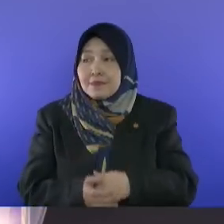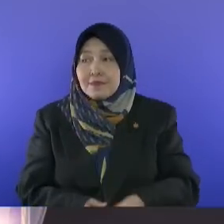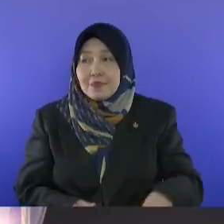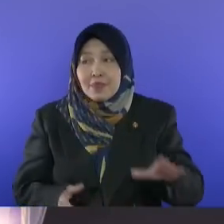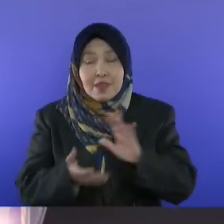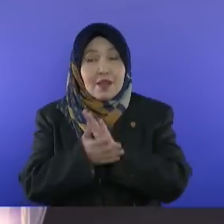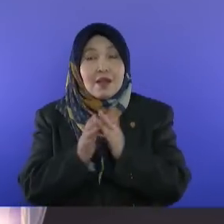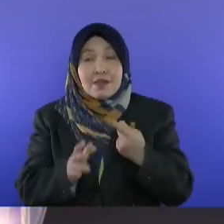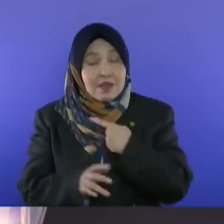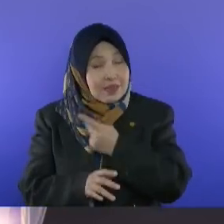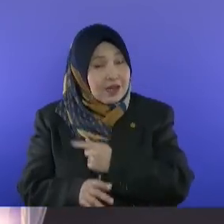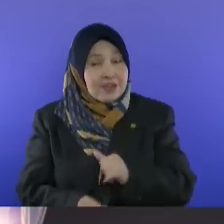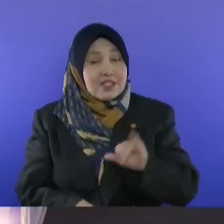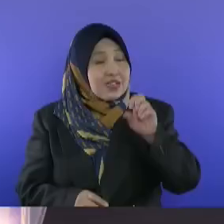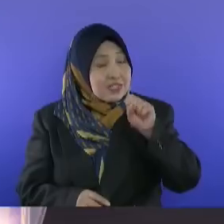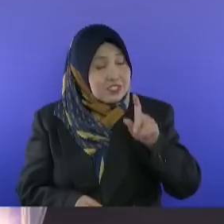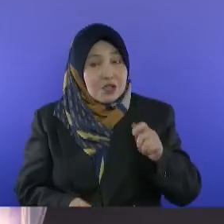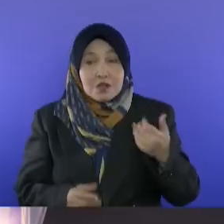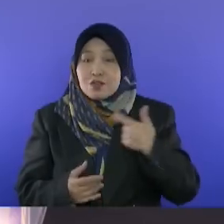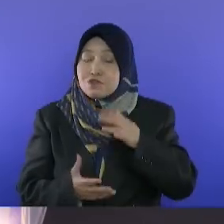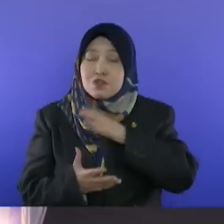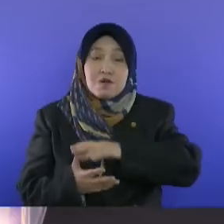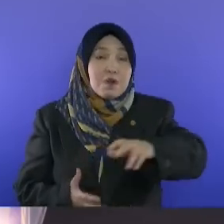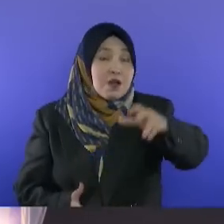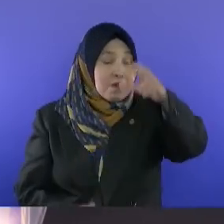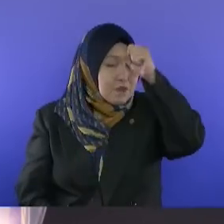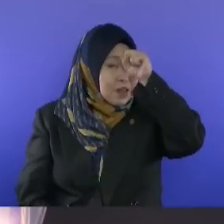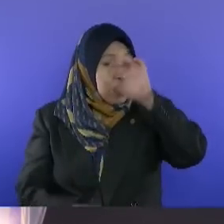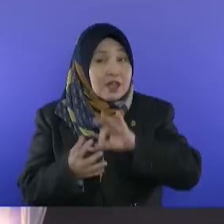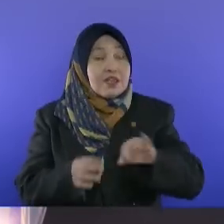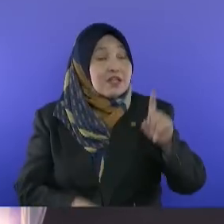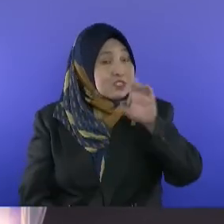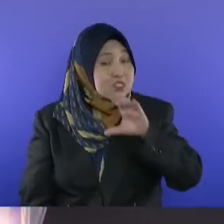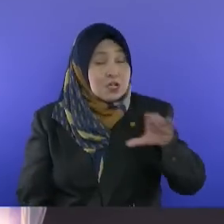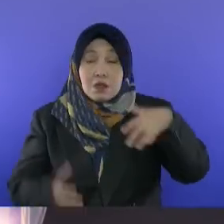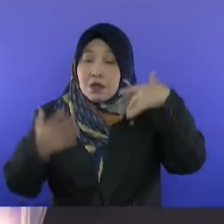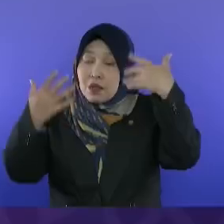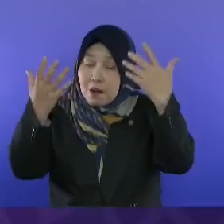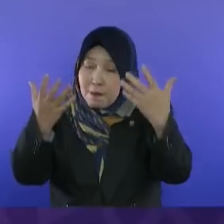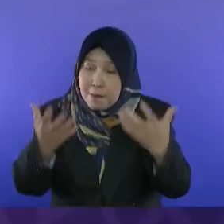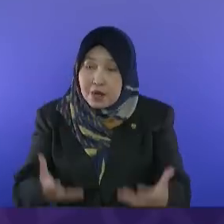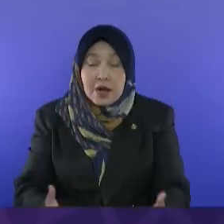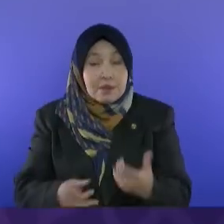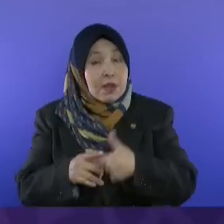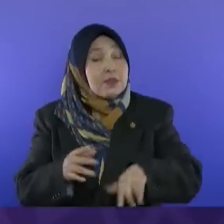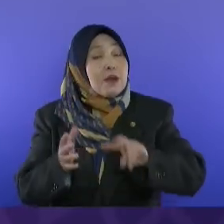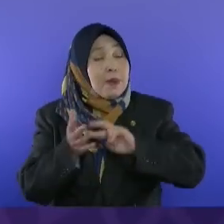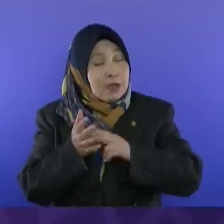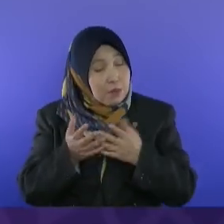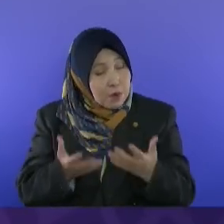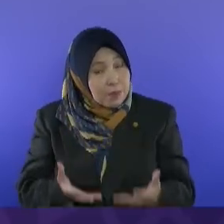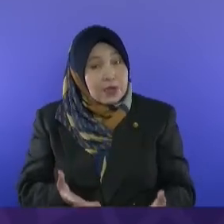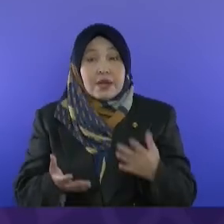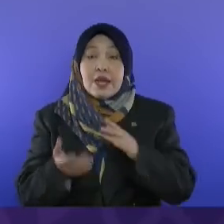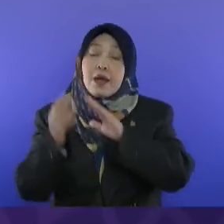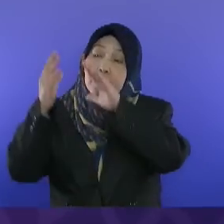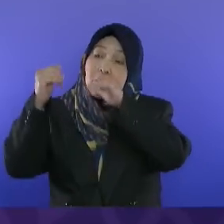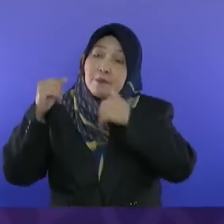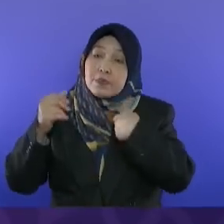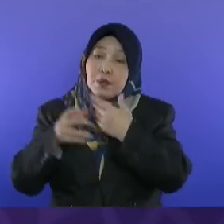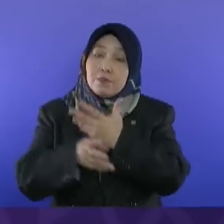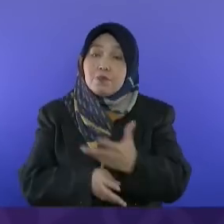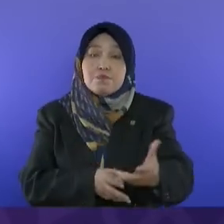dan kita disetuju dari rumah juga rasanya sudah menghafal ayat yang ke-100 yang begitu berat disebut tapi nama anda pun juga mudah-mudahan kita dapat